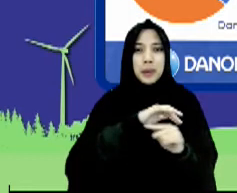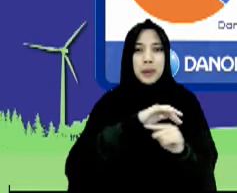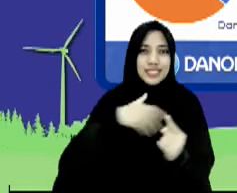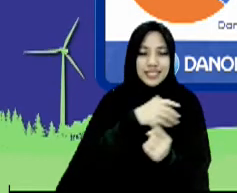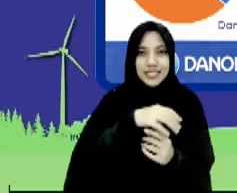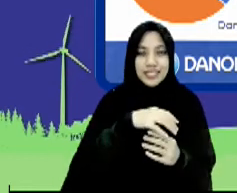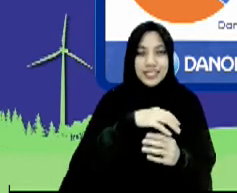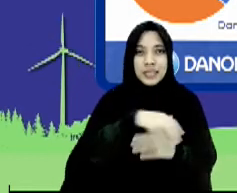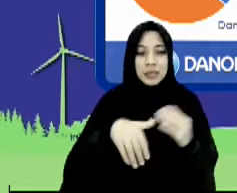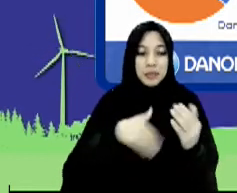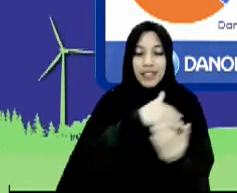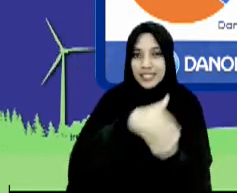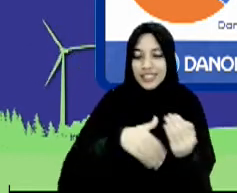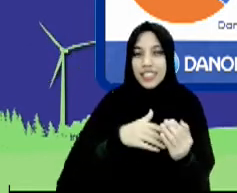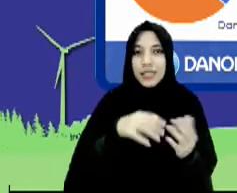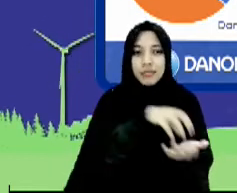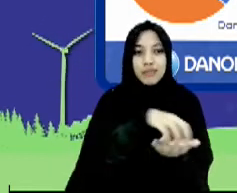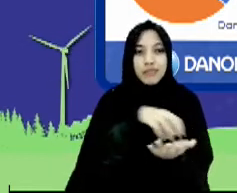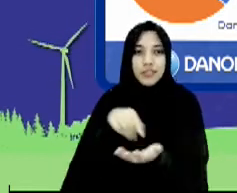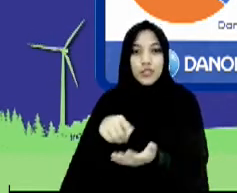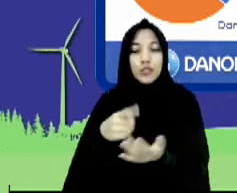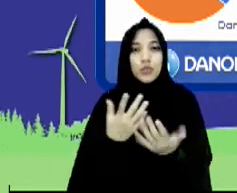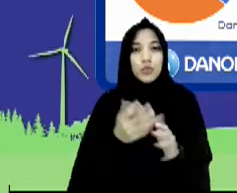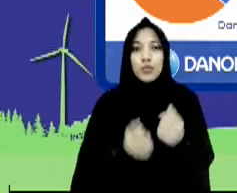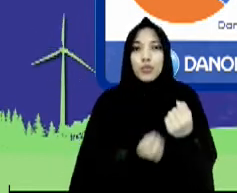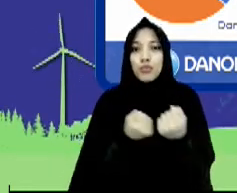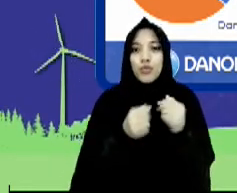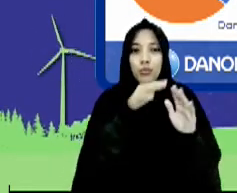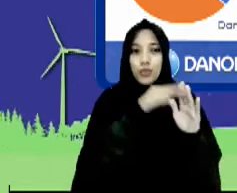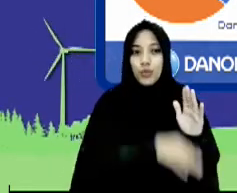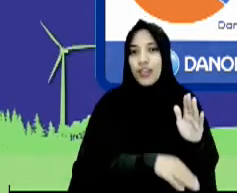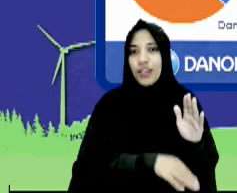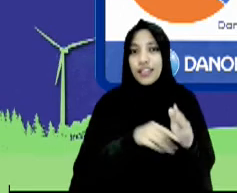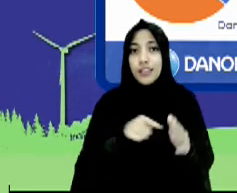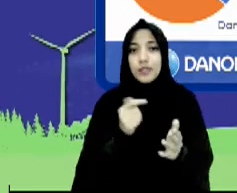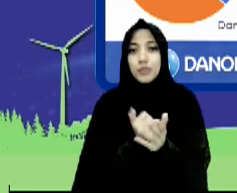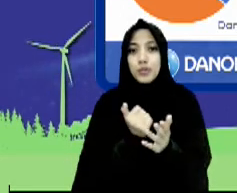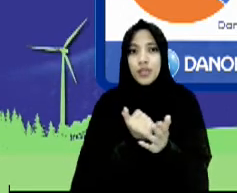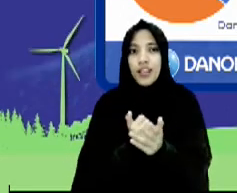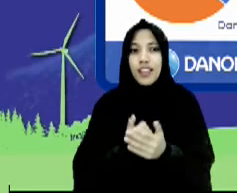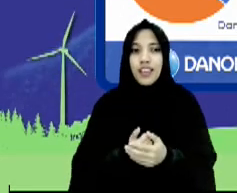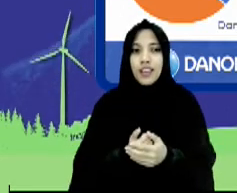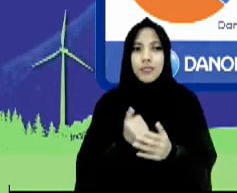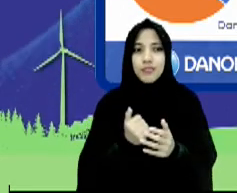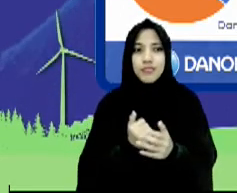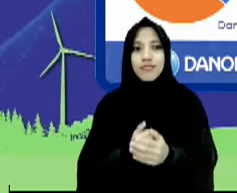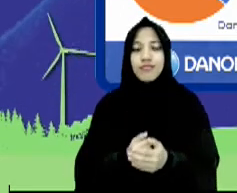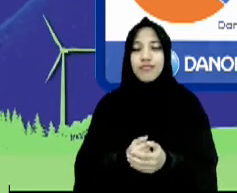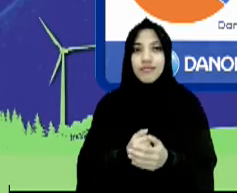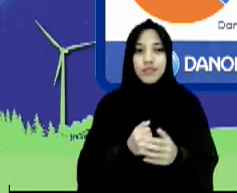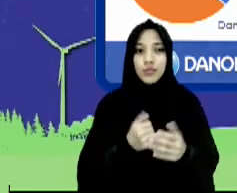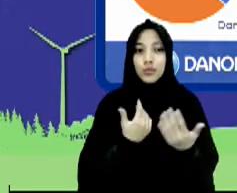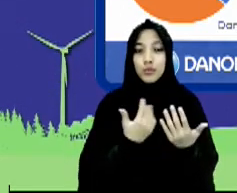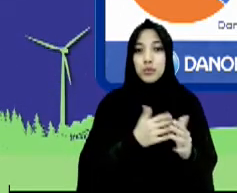29% dari eh cjak karbon kita nah eh ini kan angka yang sangat signifikan ya karena sebenarnya kalau kita lihat